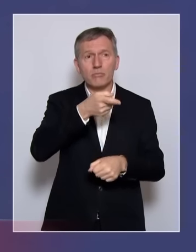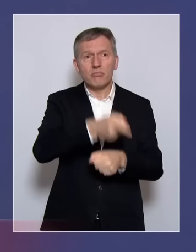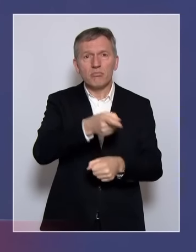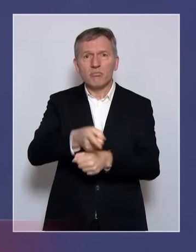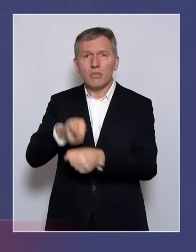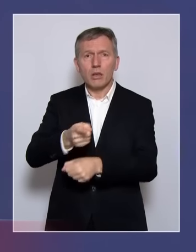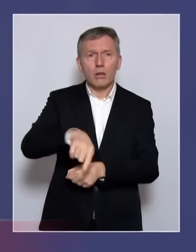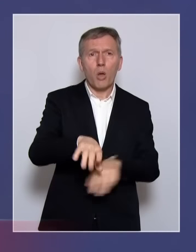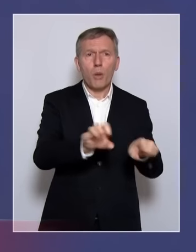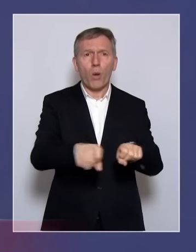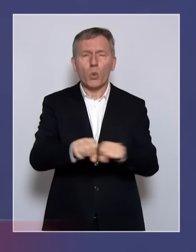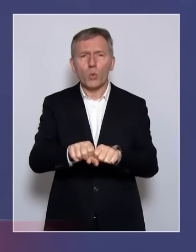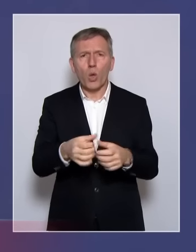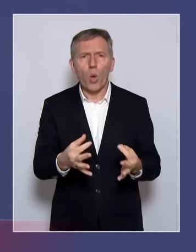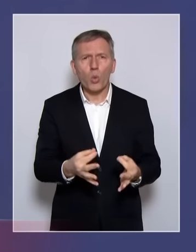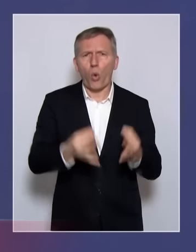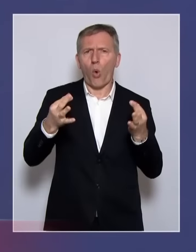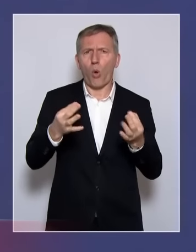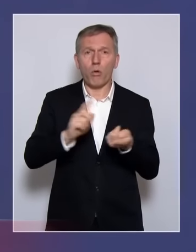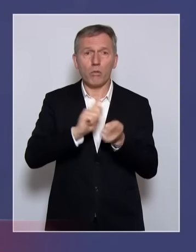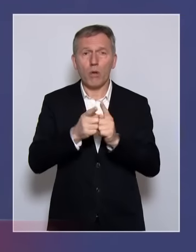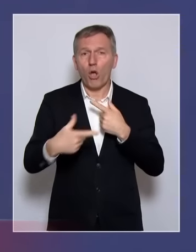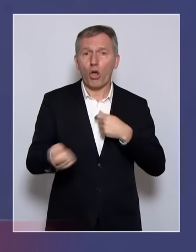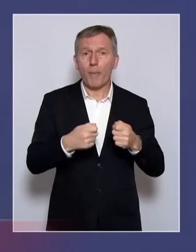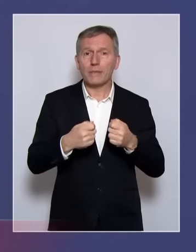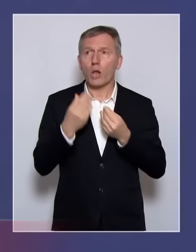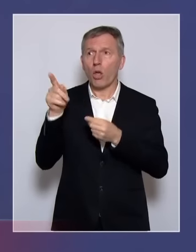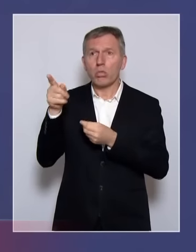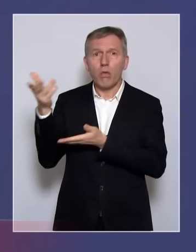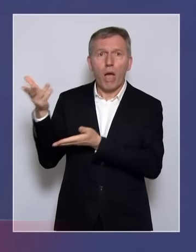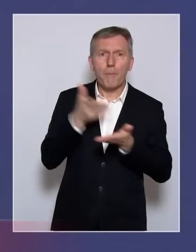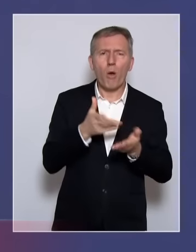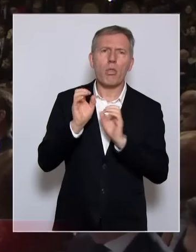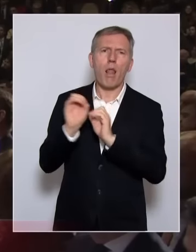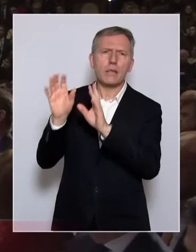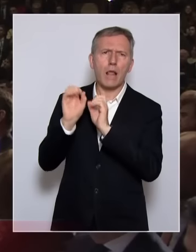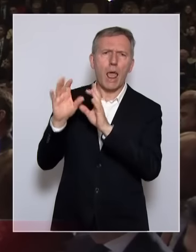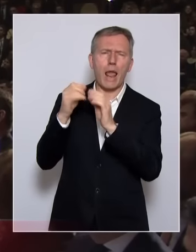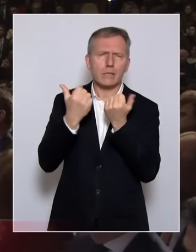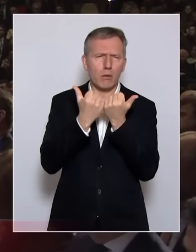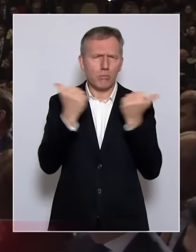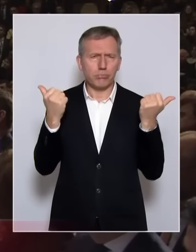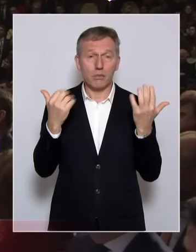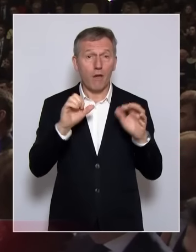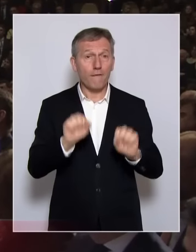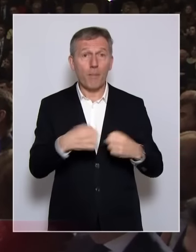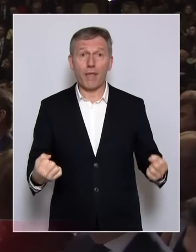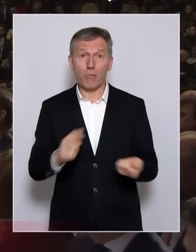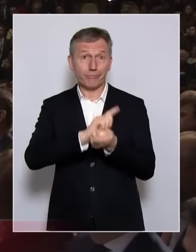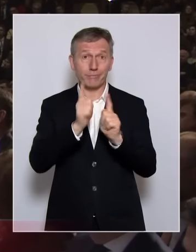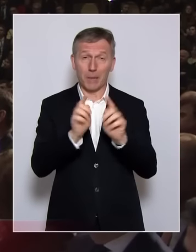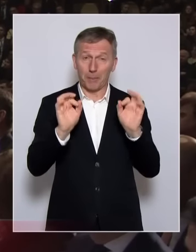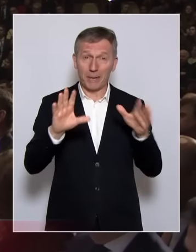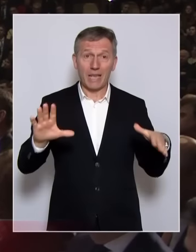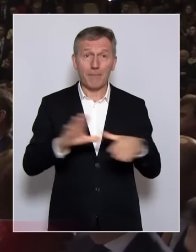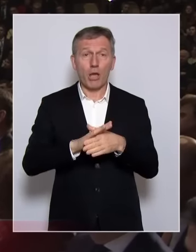son sol et par sa politique commerciale lève les contraintes sur les produits qu'il importe. C'est formidable. On va devenir un marché